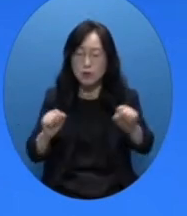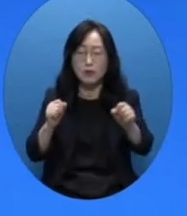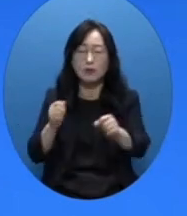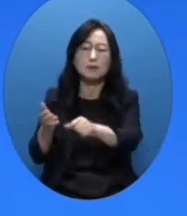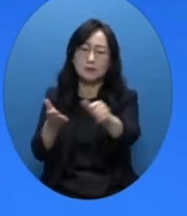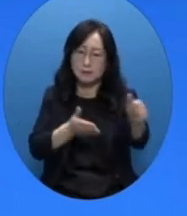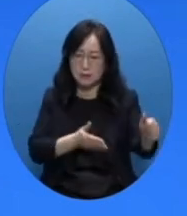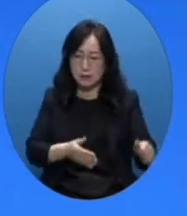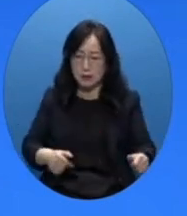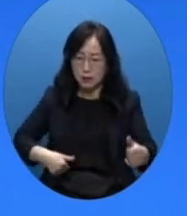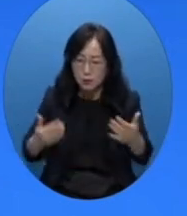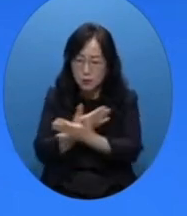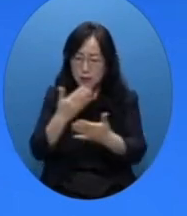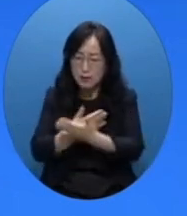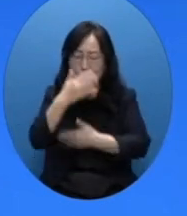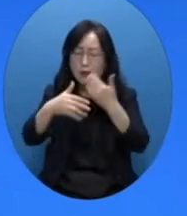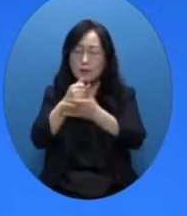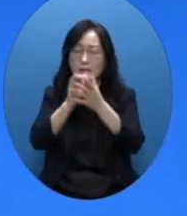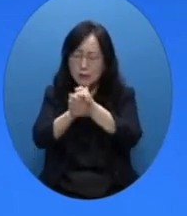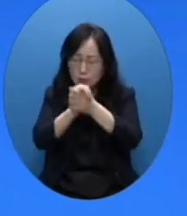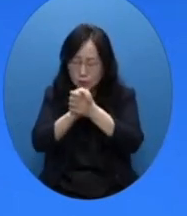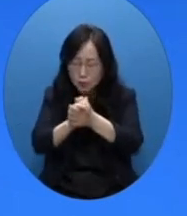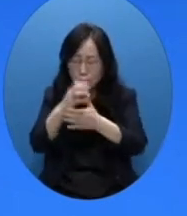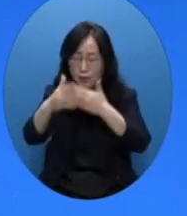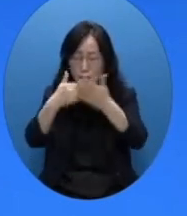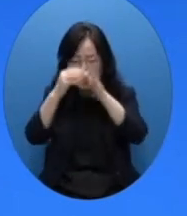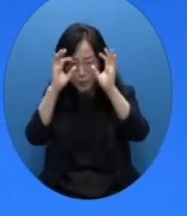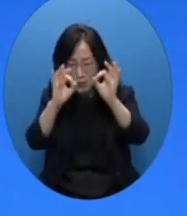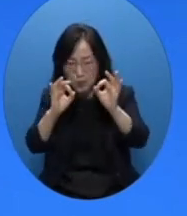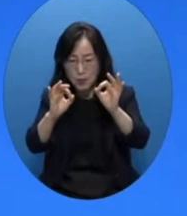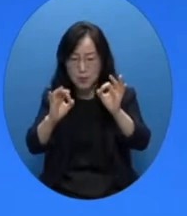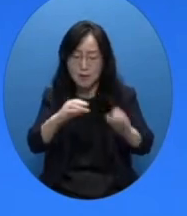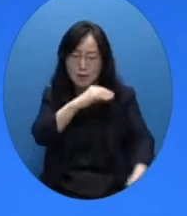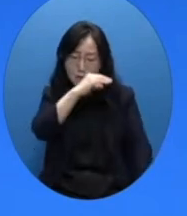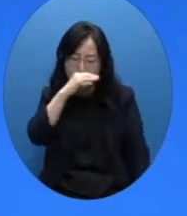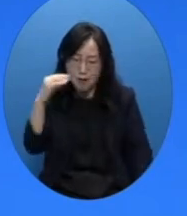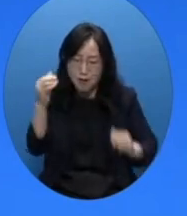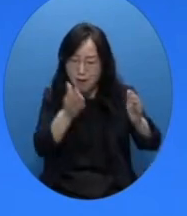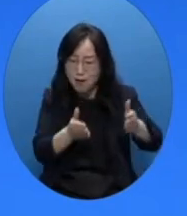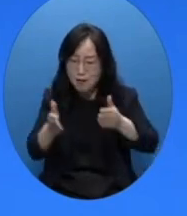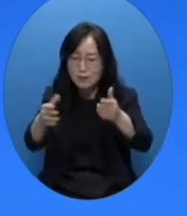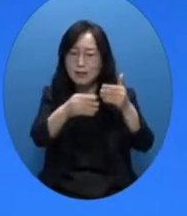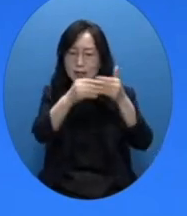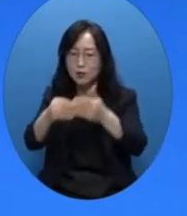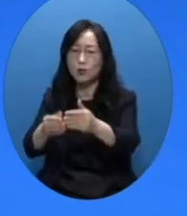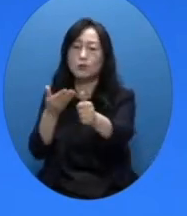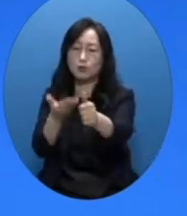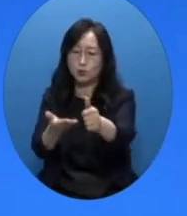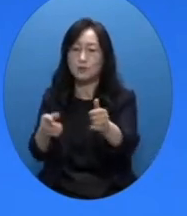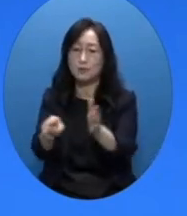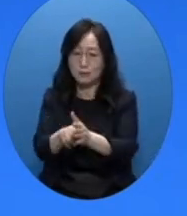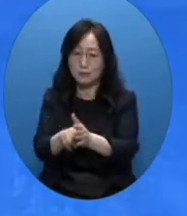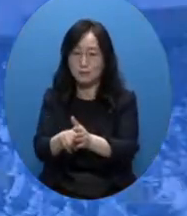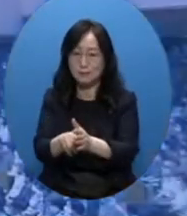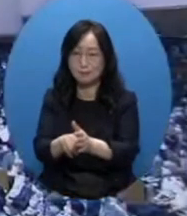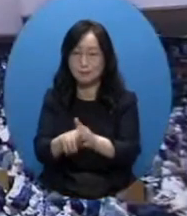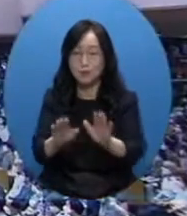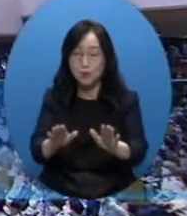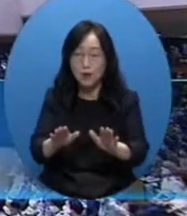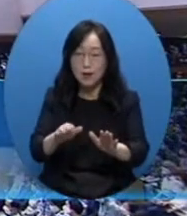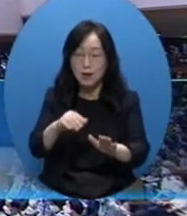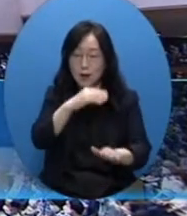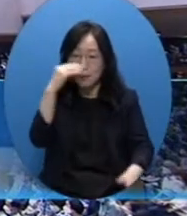주님 앞에 부르짖어 기도하고 또 기도하면 하나님께서 우리가 가야 할 바른 길로 인도해 주시는 것입니다. 성경 우리가 바른